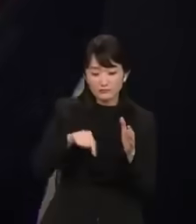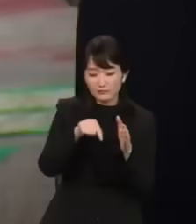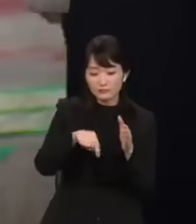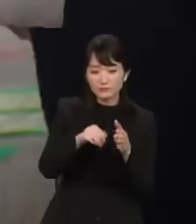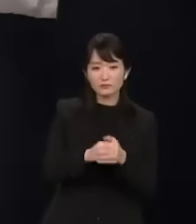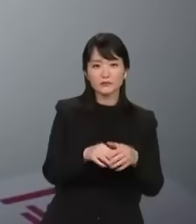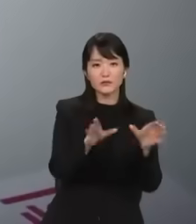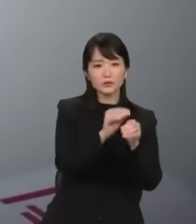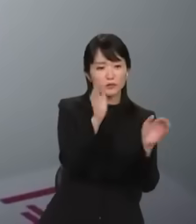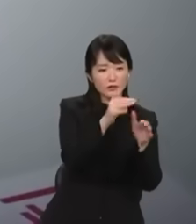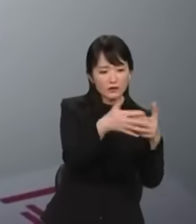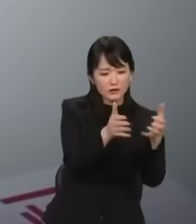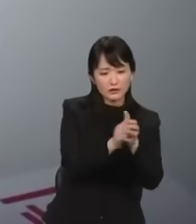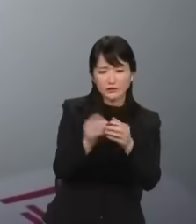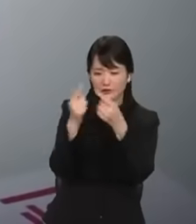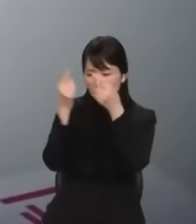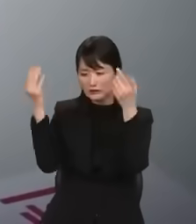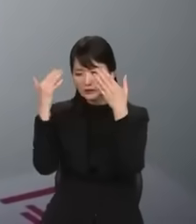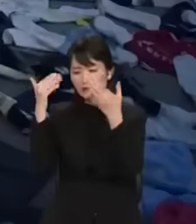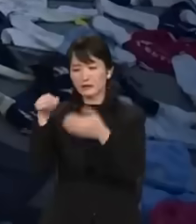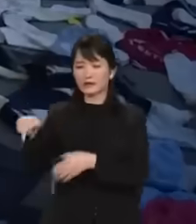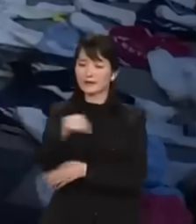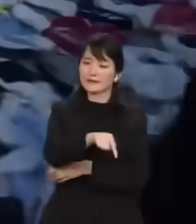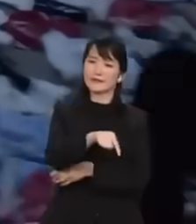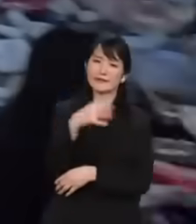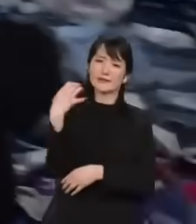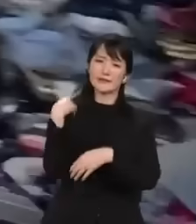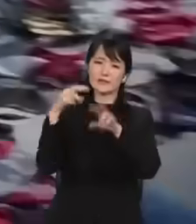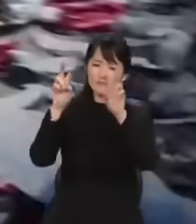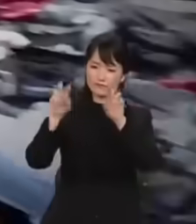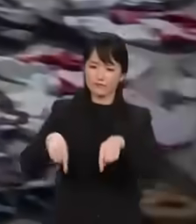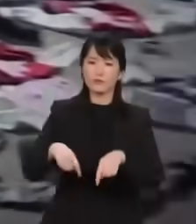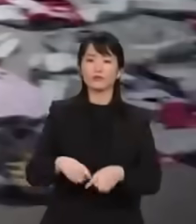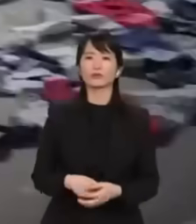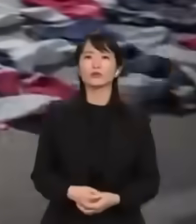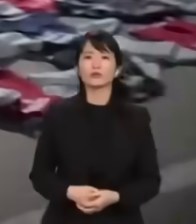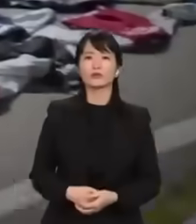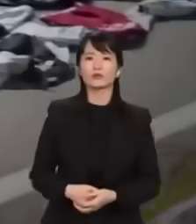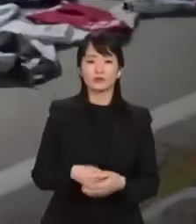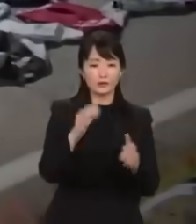모두 무책임하다는 목소리가 나옵니다. 학교와 총학생회 측은